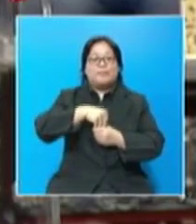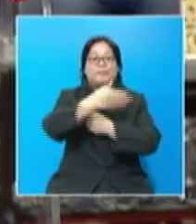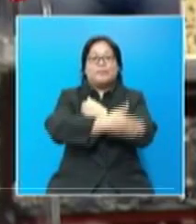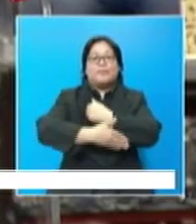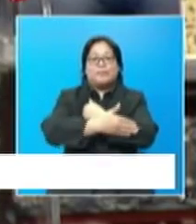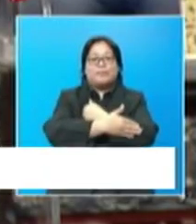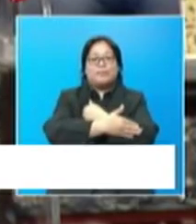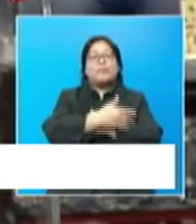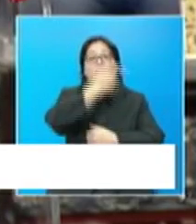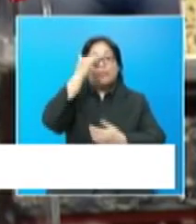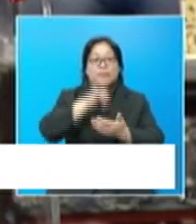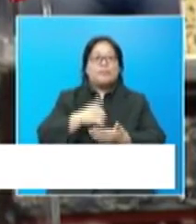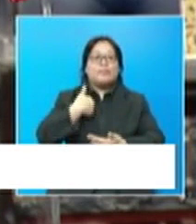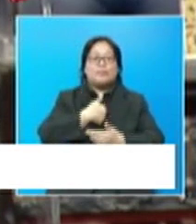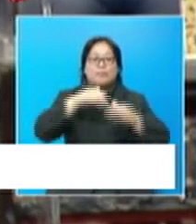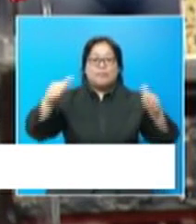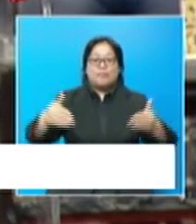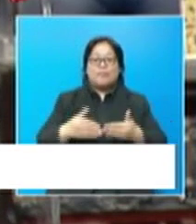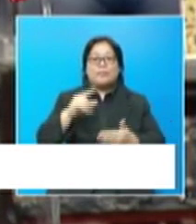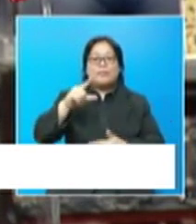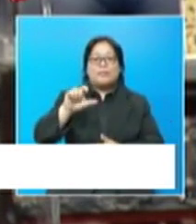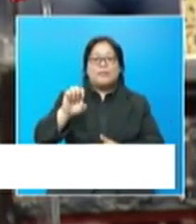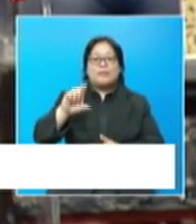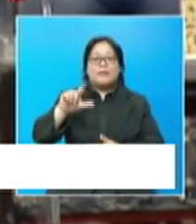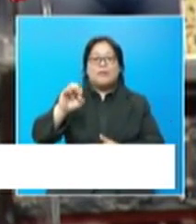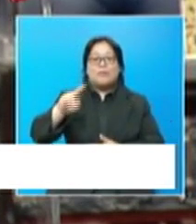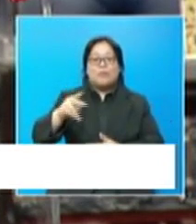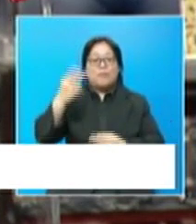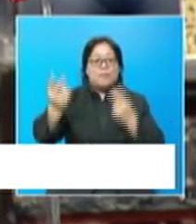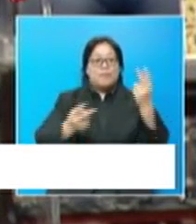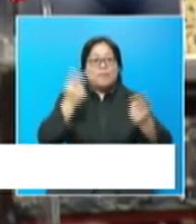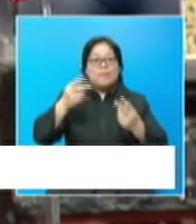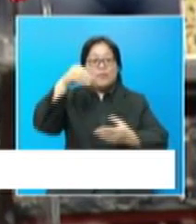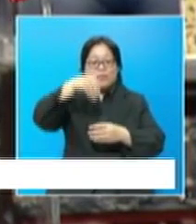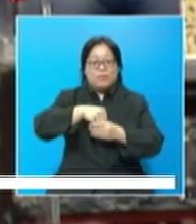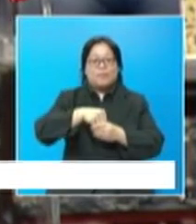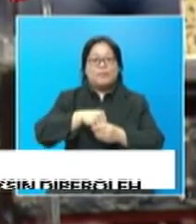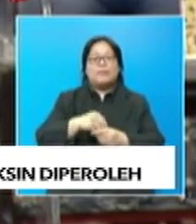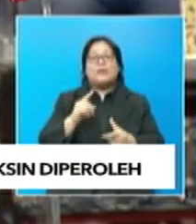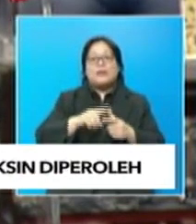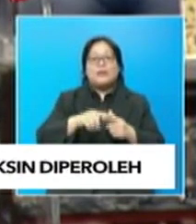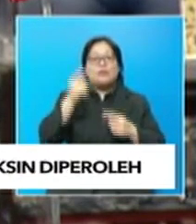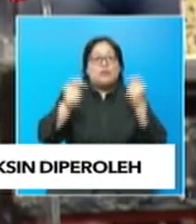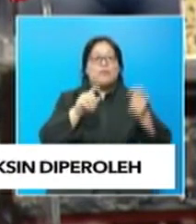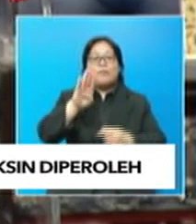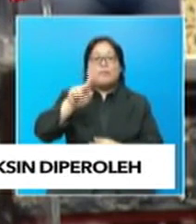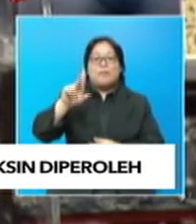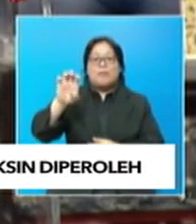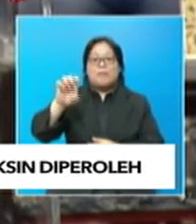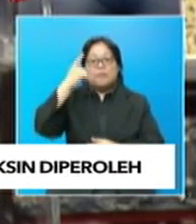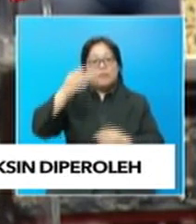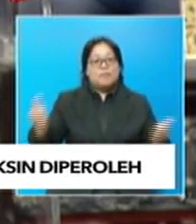Oleh itu, kita telah memperkenalkan gelembung perjalanan domestik ataupun travel bubble bagi menggalakkan